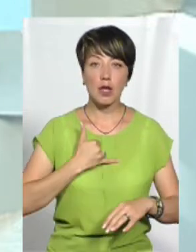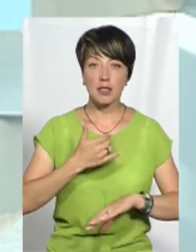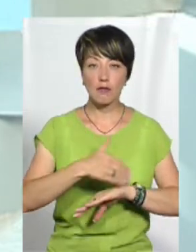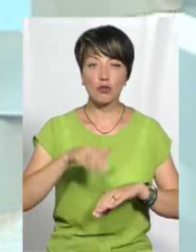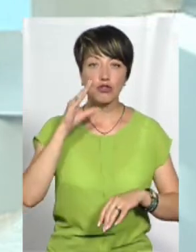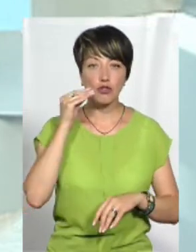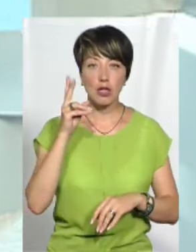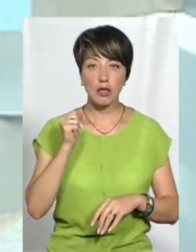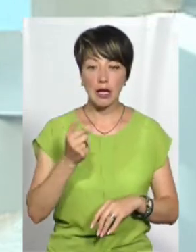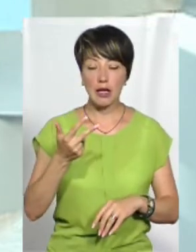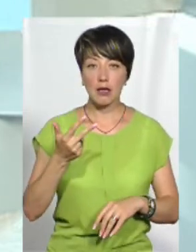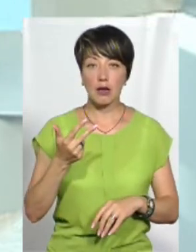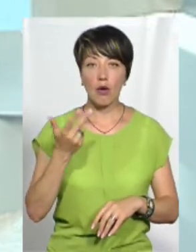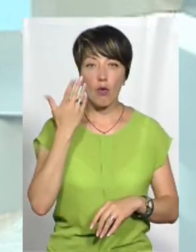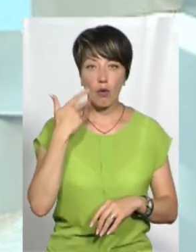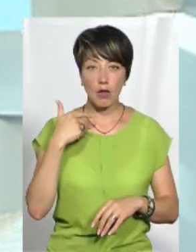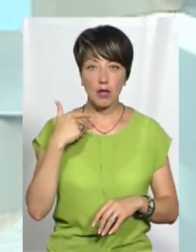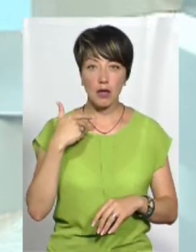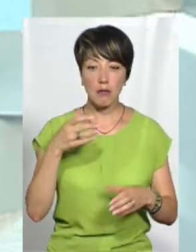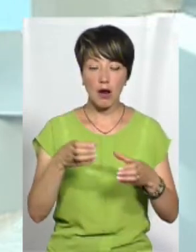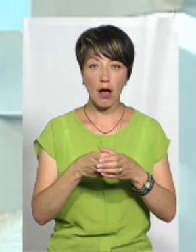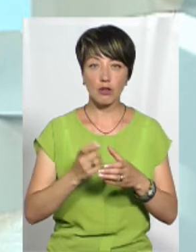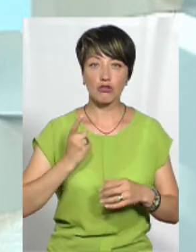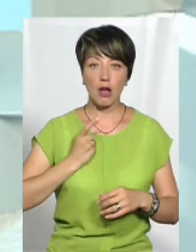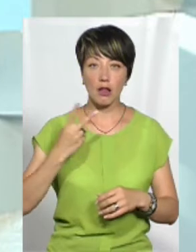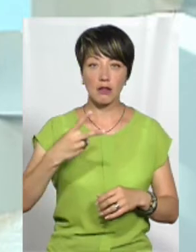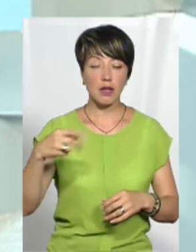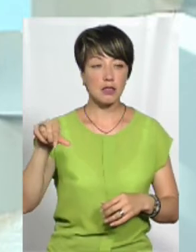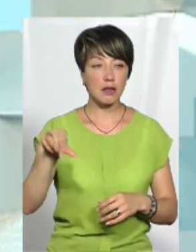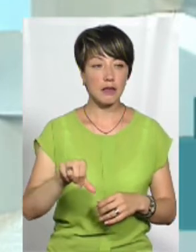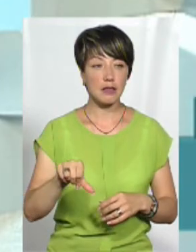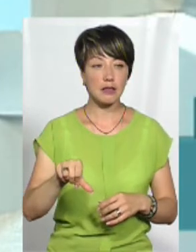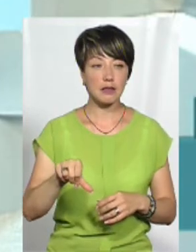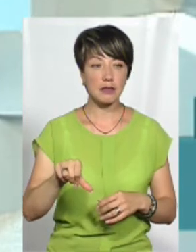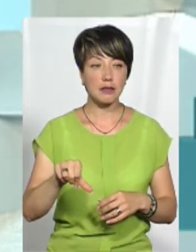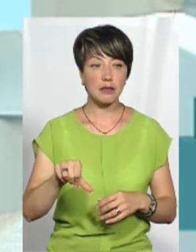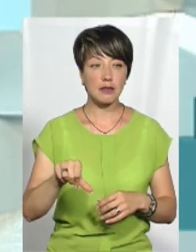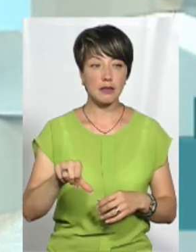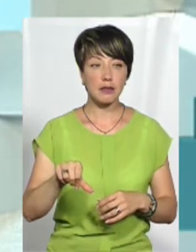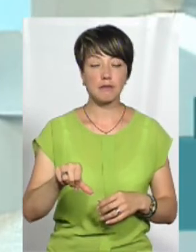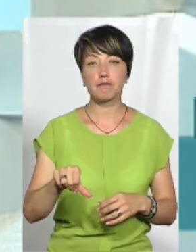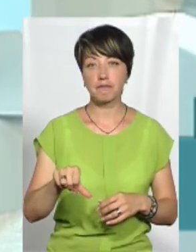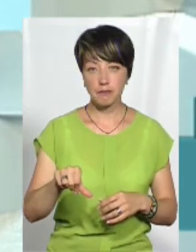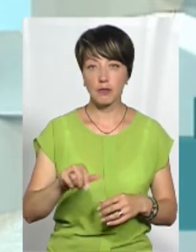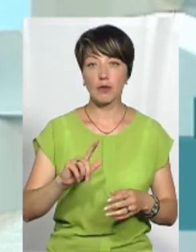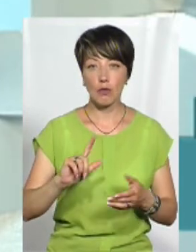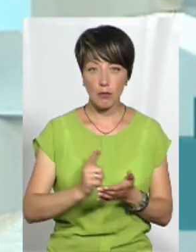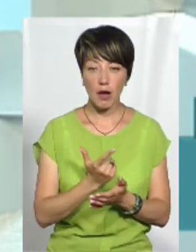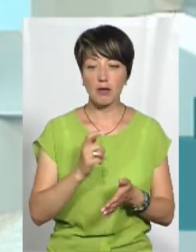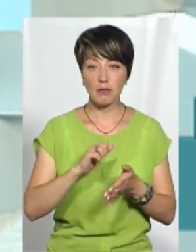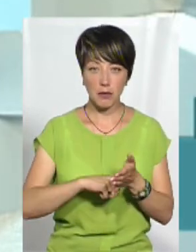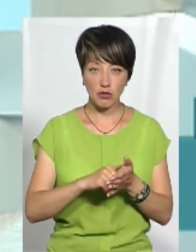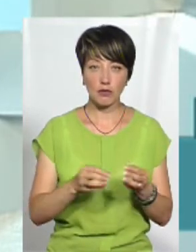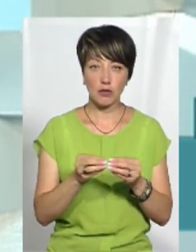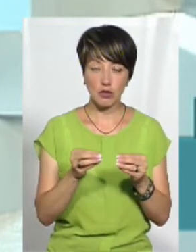вулиці Шевченка, коли бригаду чекали 20 хвилин. Це, знову ж таки, обумовлюється тими самими